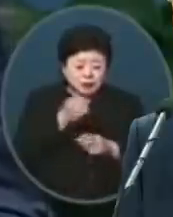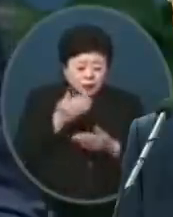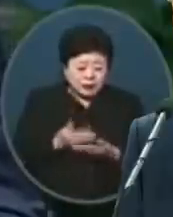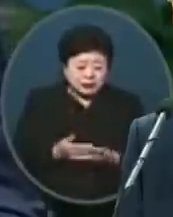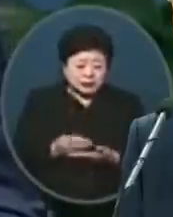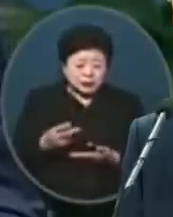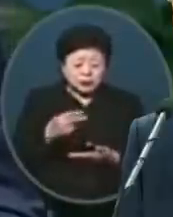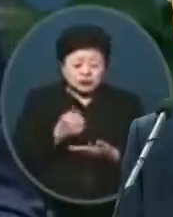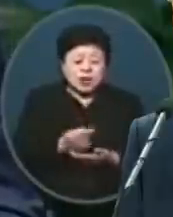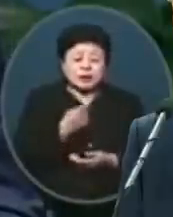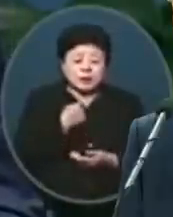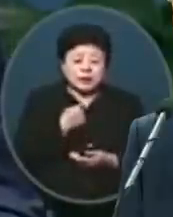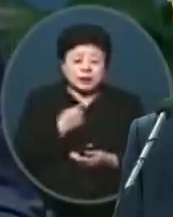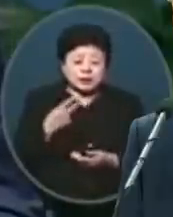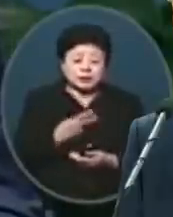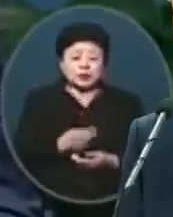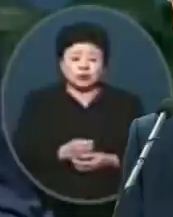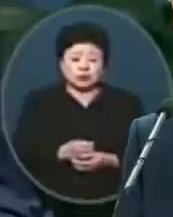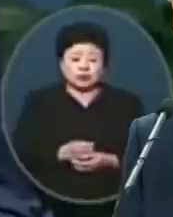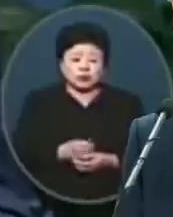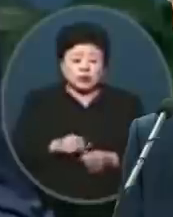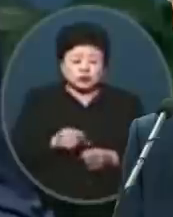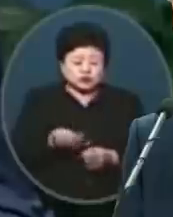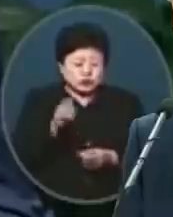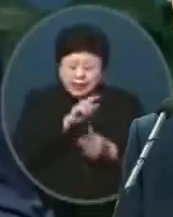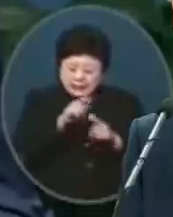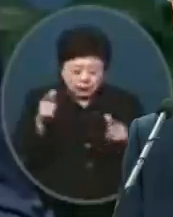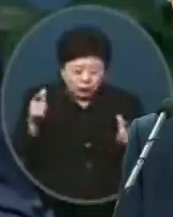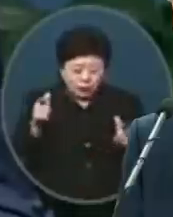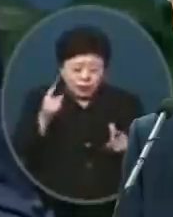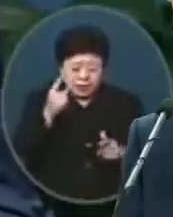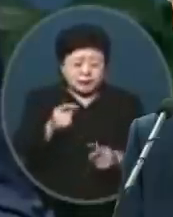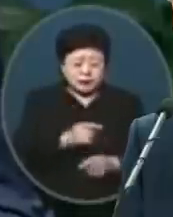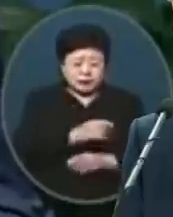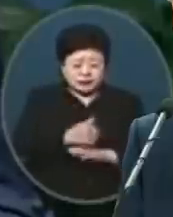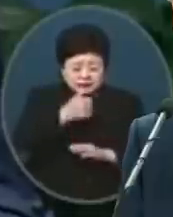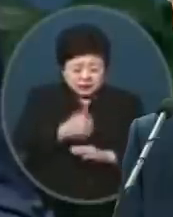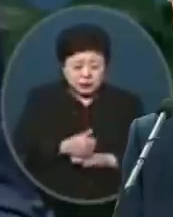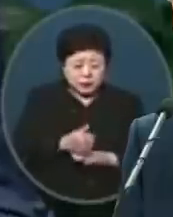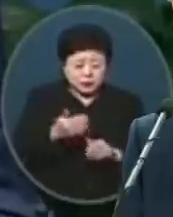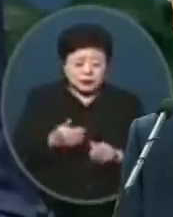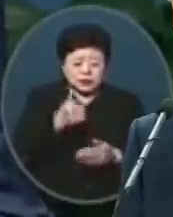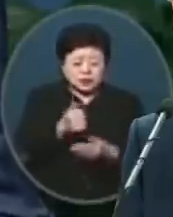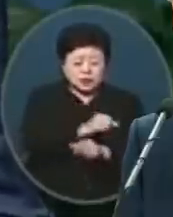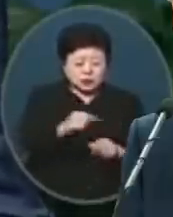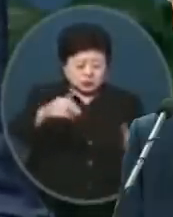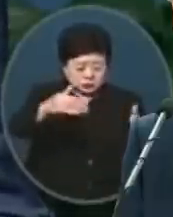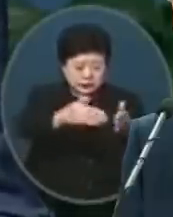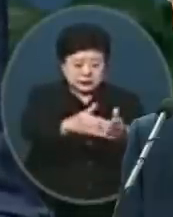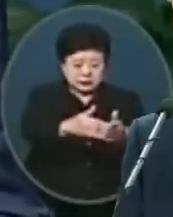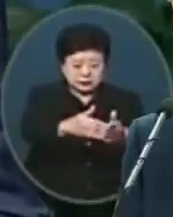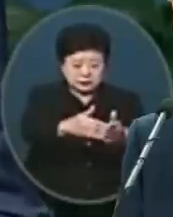용서받았다가 또 죄를 지어서 또 버림받고 그런 것이 아닙니다. 한번 그리스도에게서 죄 용서를 받으면